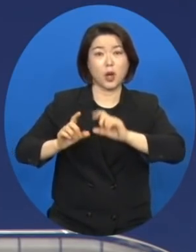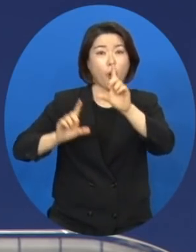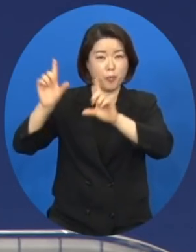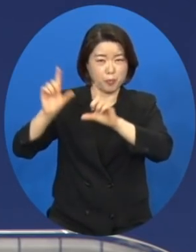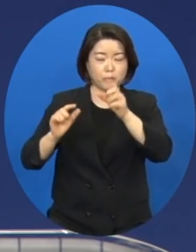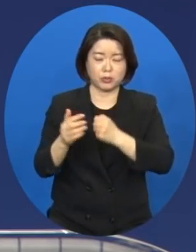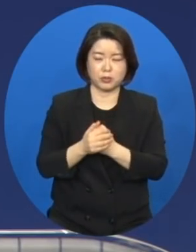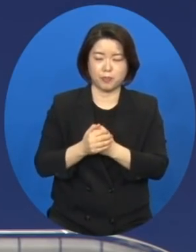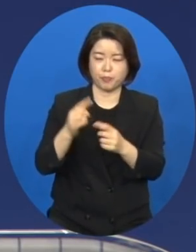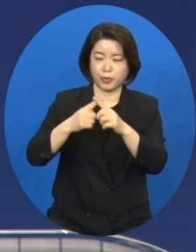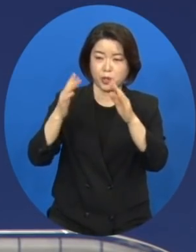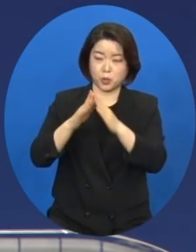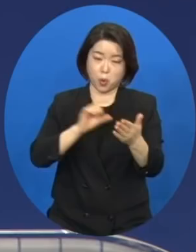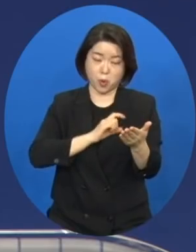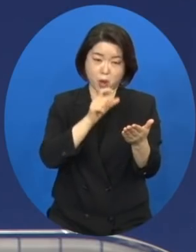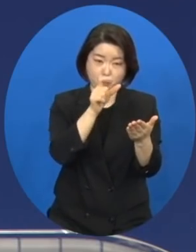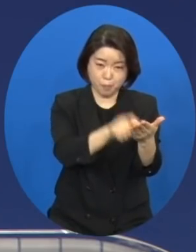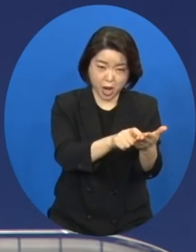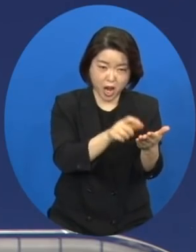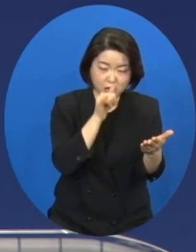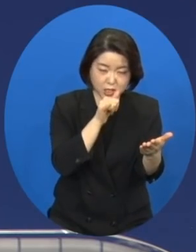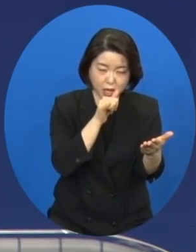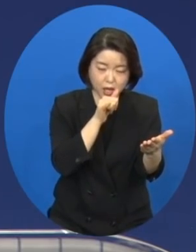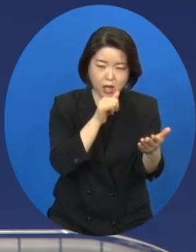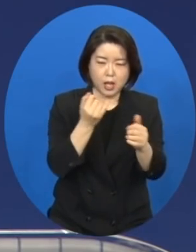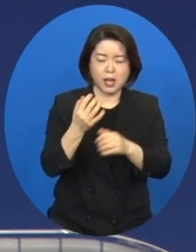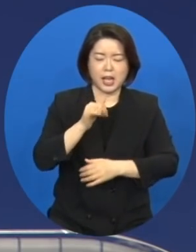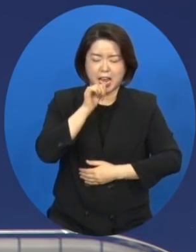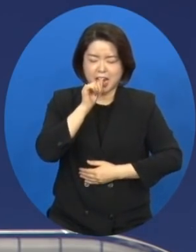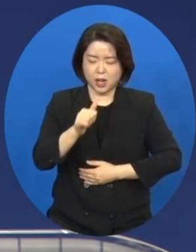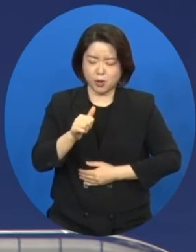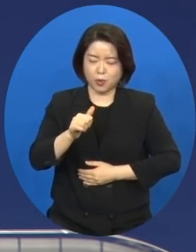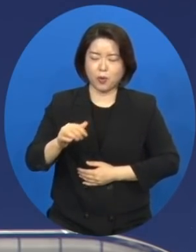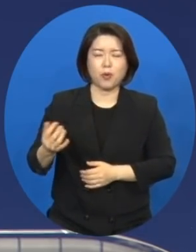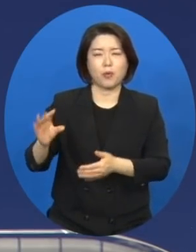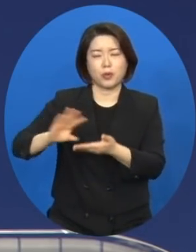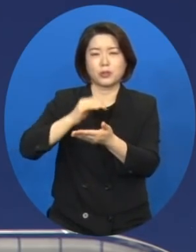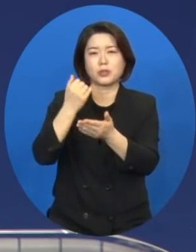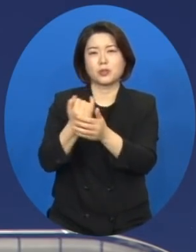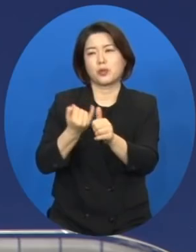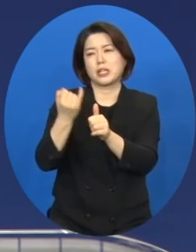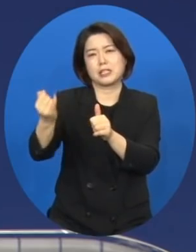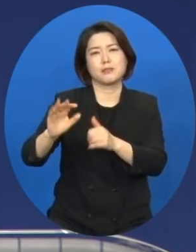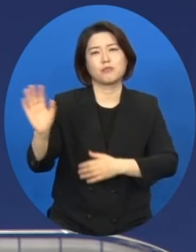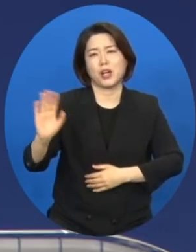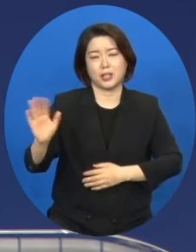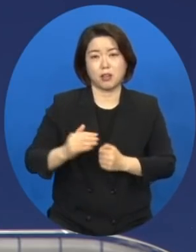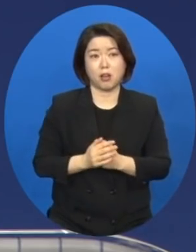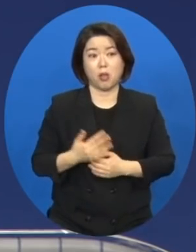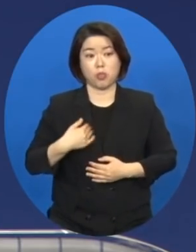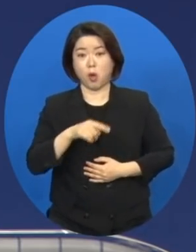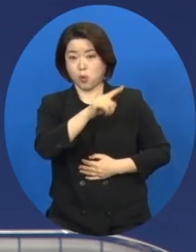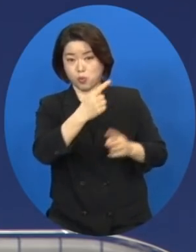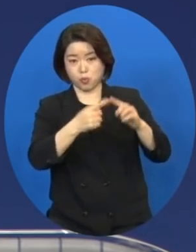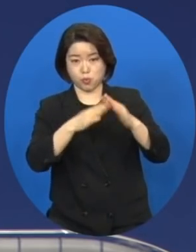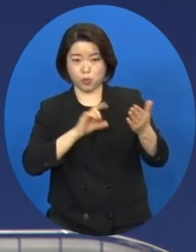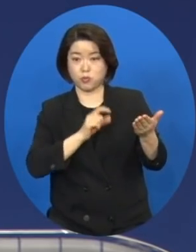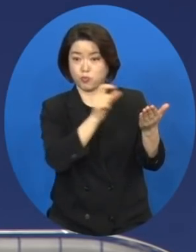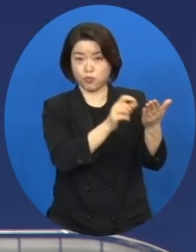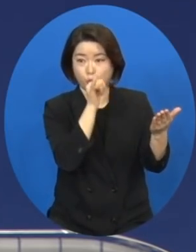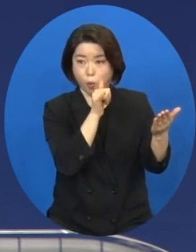교인으로 등록되어 있다고 해서 결코 그리스도의 신부 아닙니다. 나 그 교회에 등록되어 있어 라고